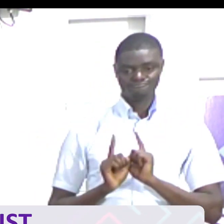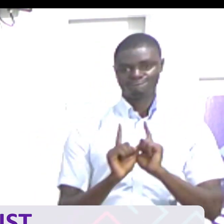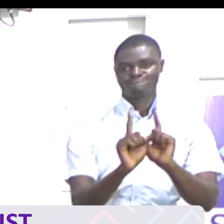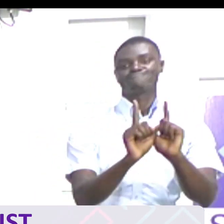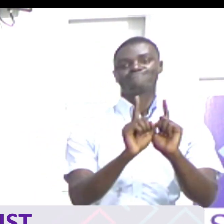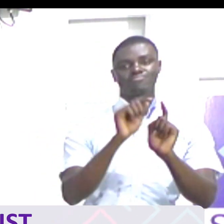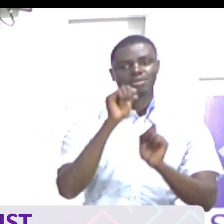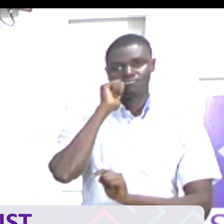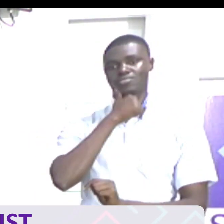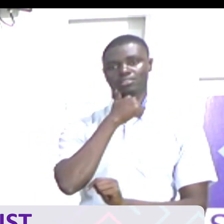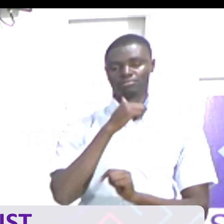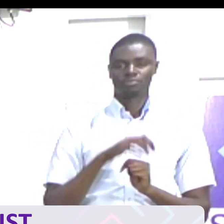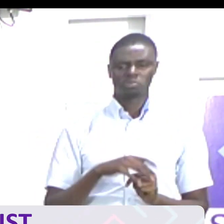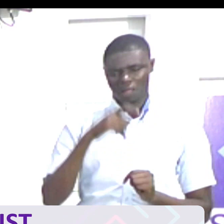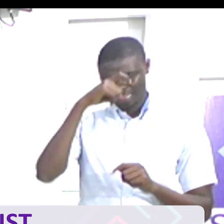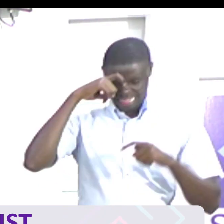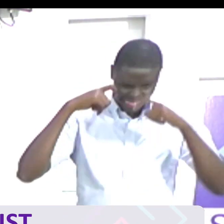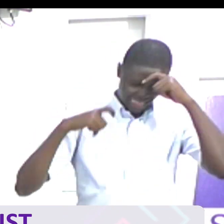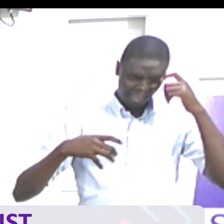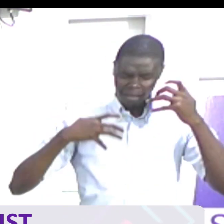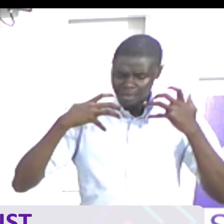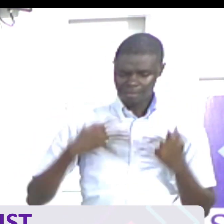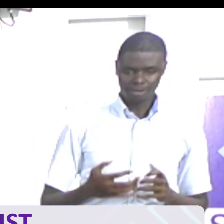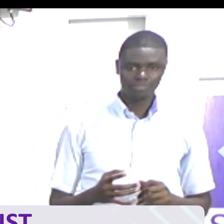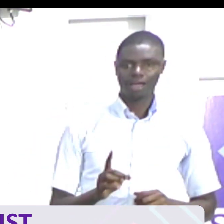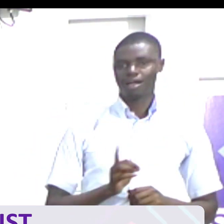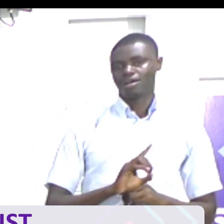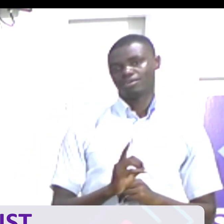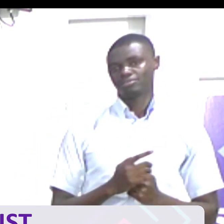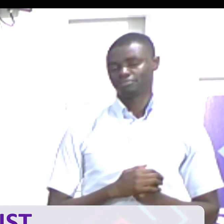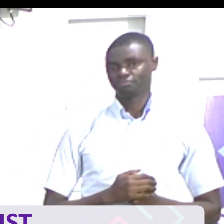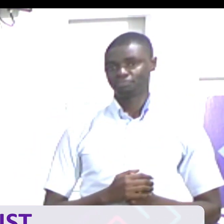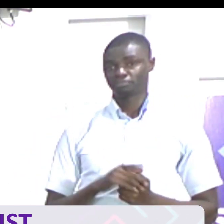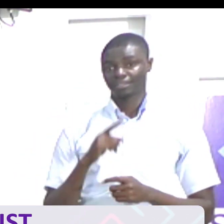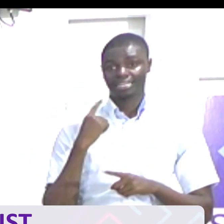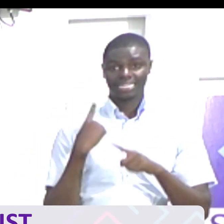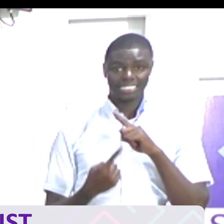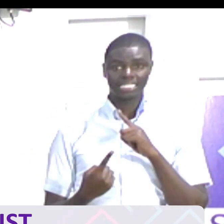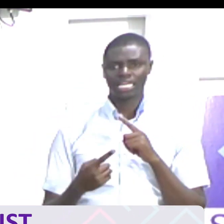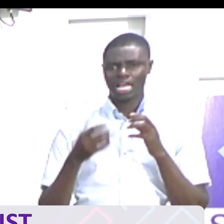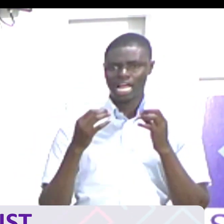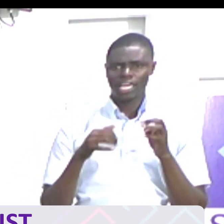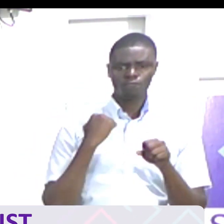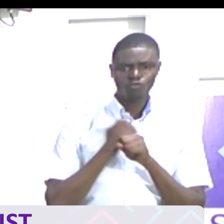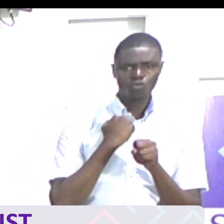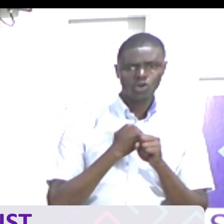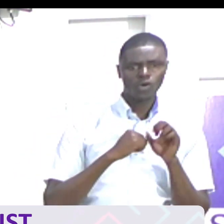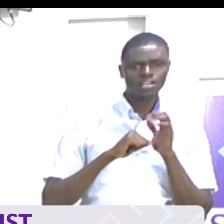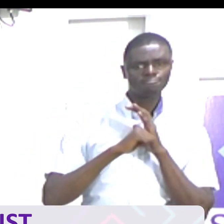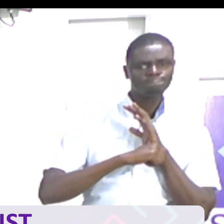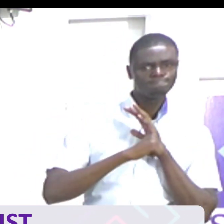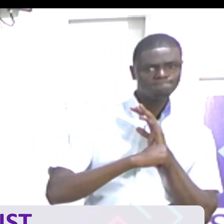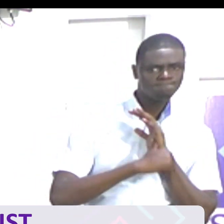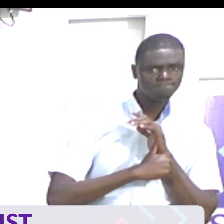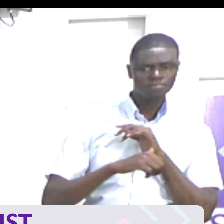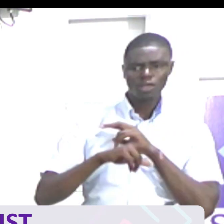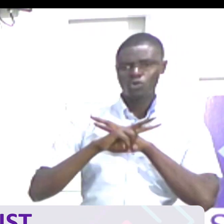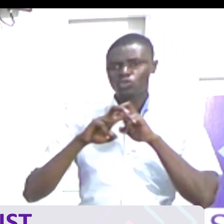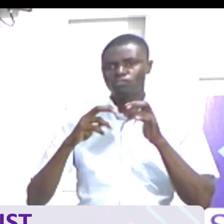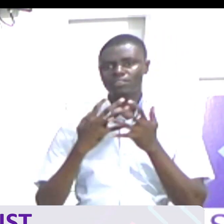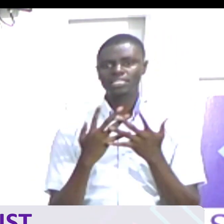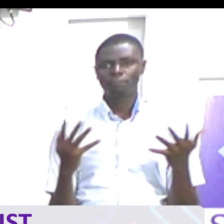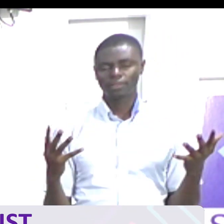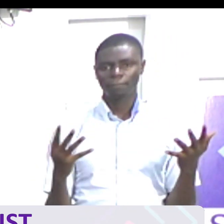Au sio? Ndio. Kabisa. Ndio unajua vile tu umesema. Hii mwaka watu wakijituma. Yaani utafute tu kitu